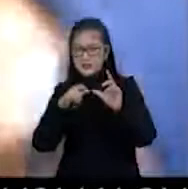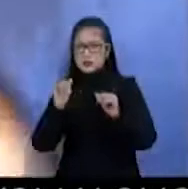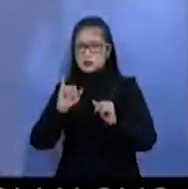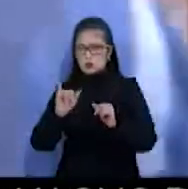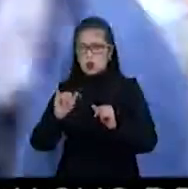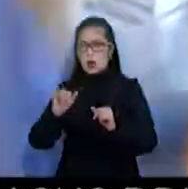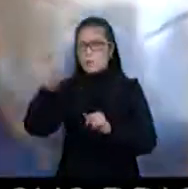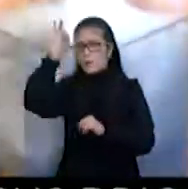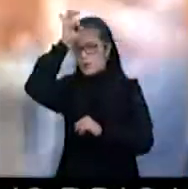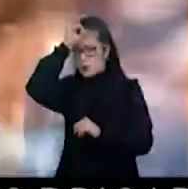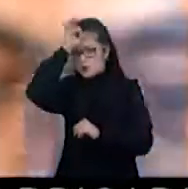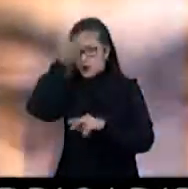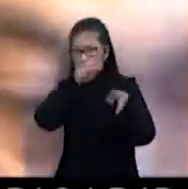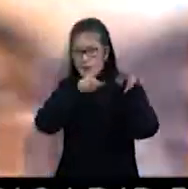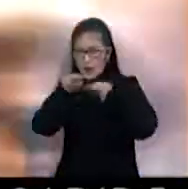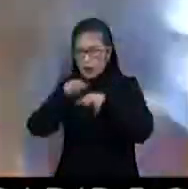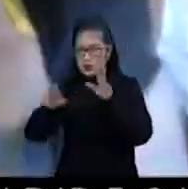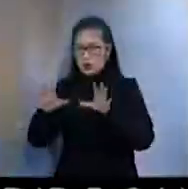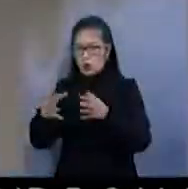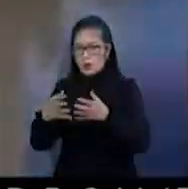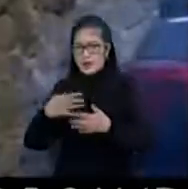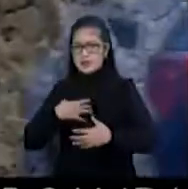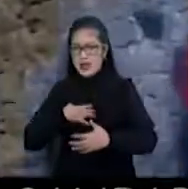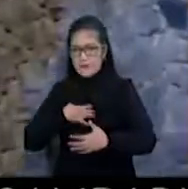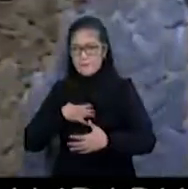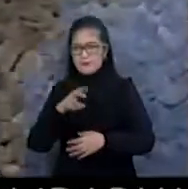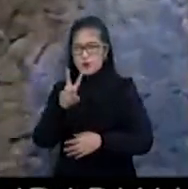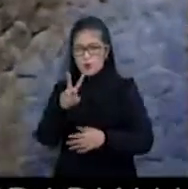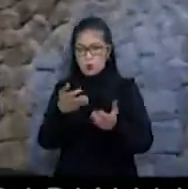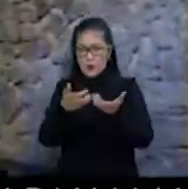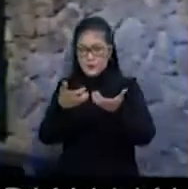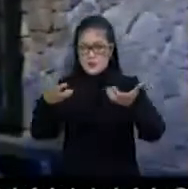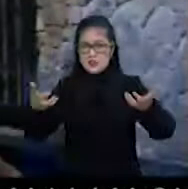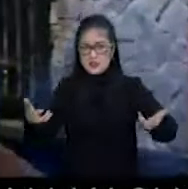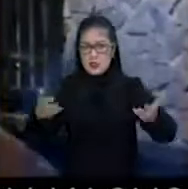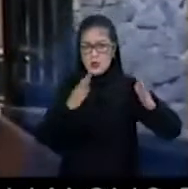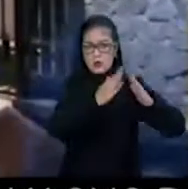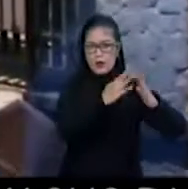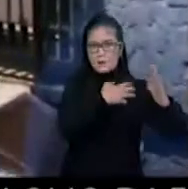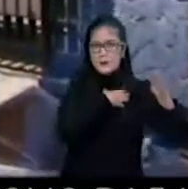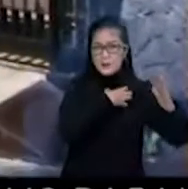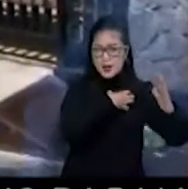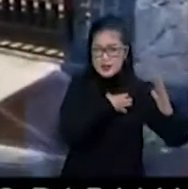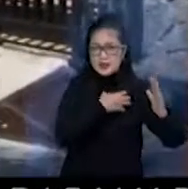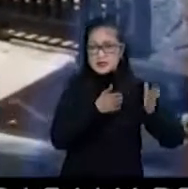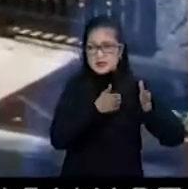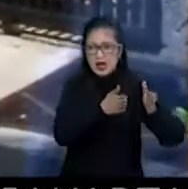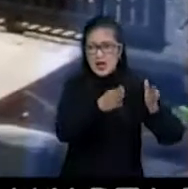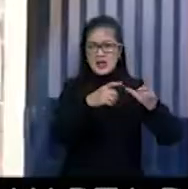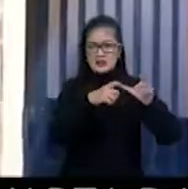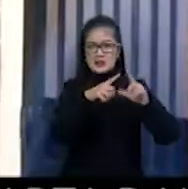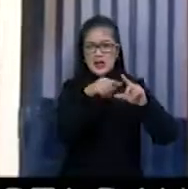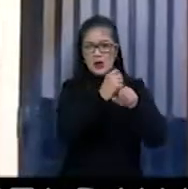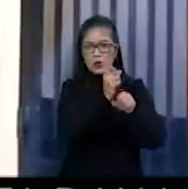rekonstruksi. Rekonstruksi digelar di dua tempat kejadian perkara, di rumah pribadi Irjen Ferdi Sambo Jalan Saguling 3 dan